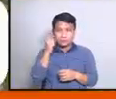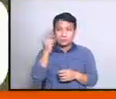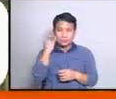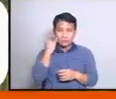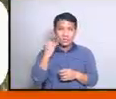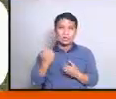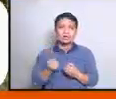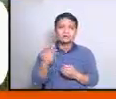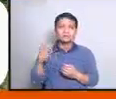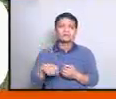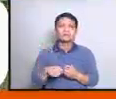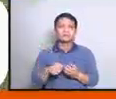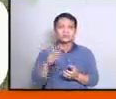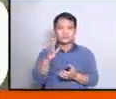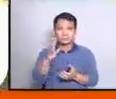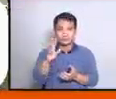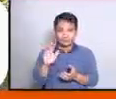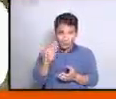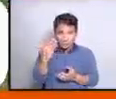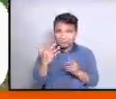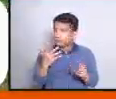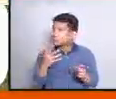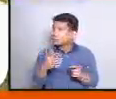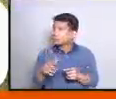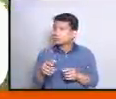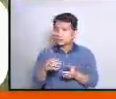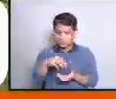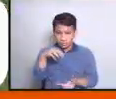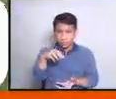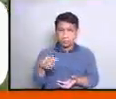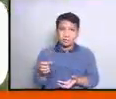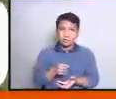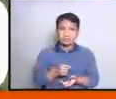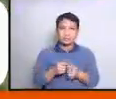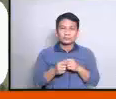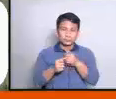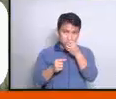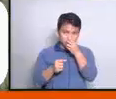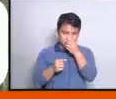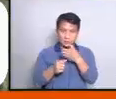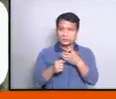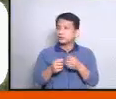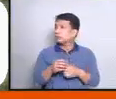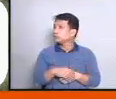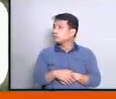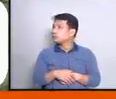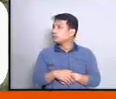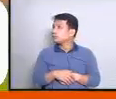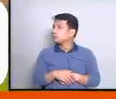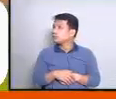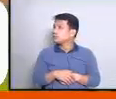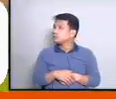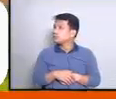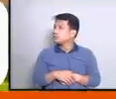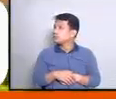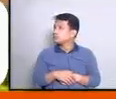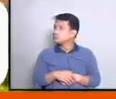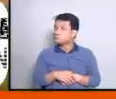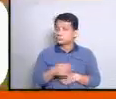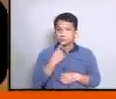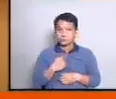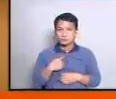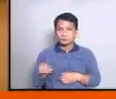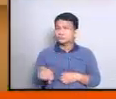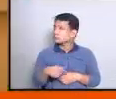Nabibili raw nila sa halagang 5 piso kada dakip na bote na mineral water ang solvent. Kayong dalawa, sino yung binibihan nyo